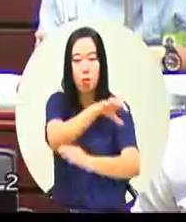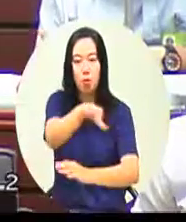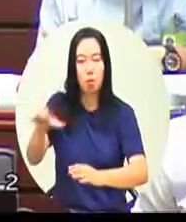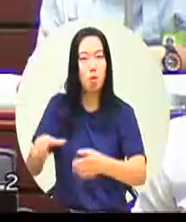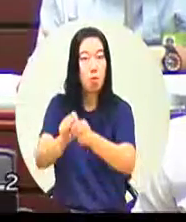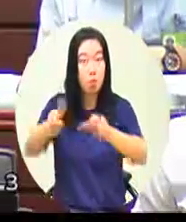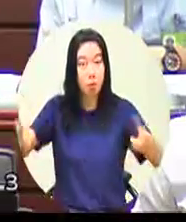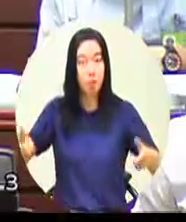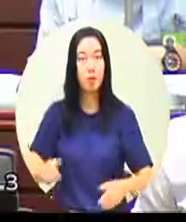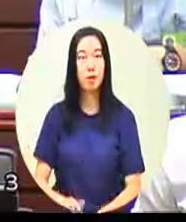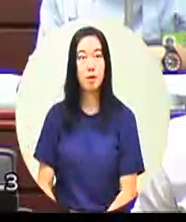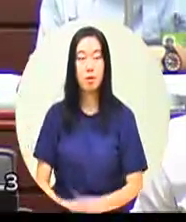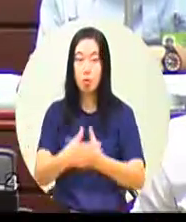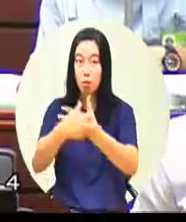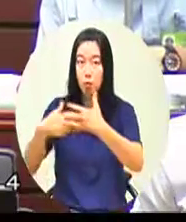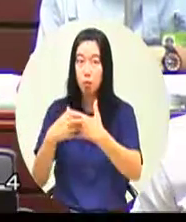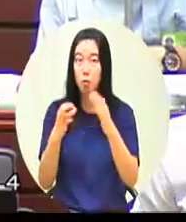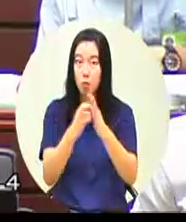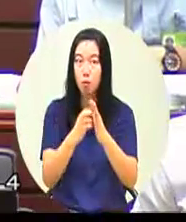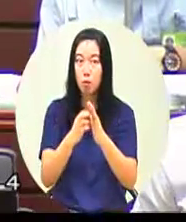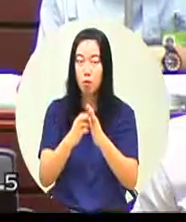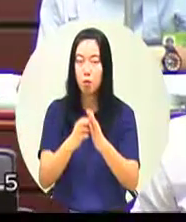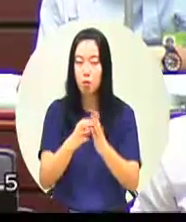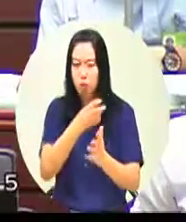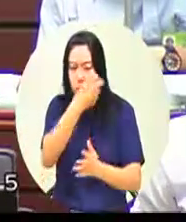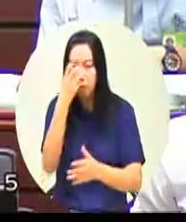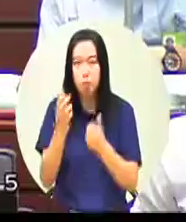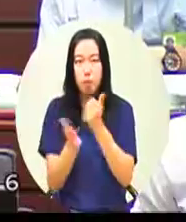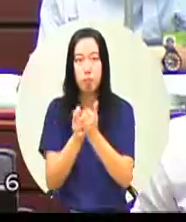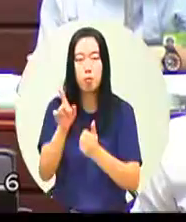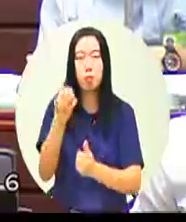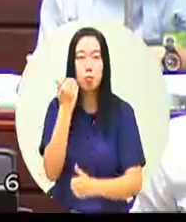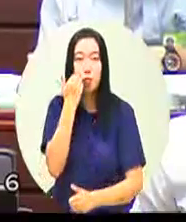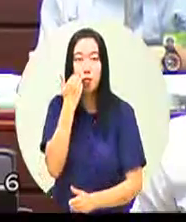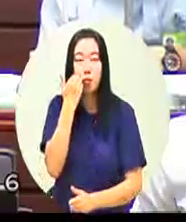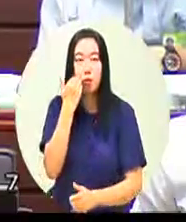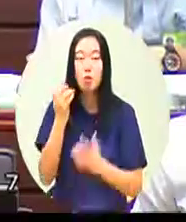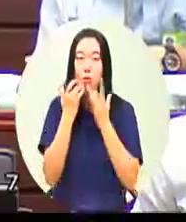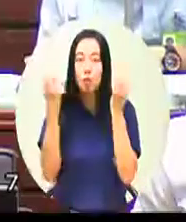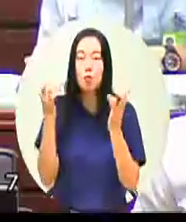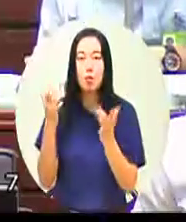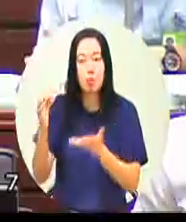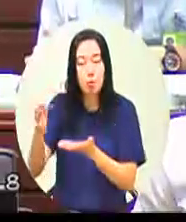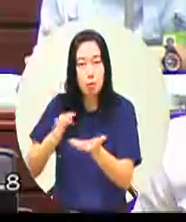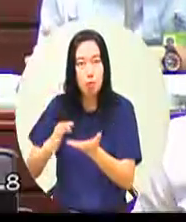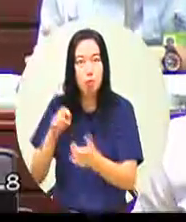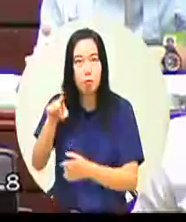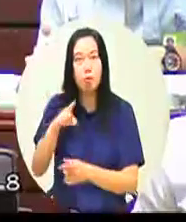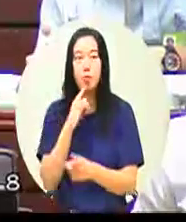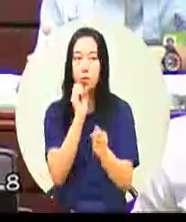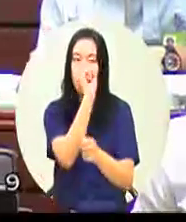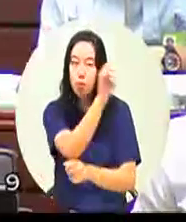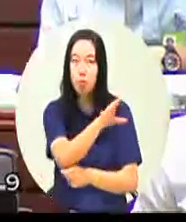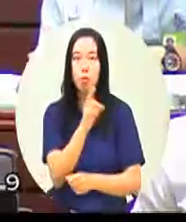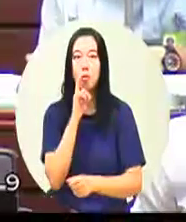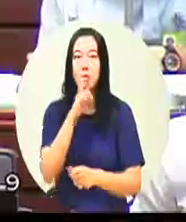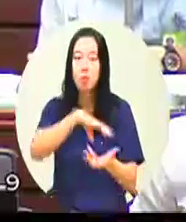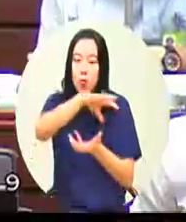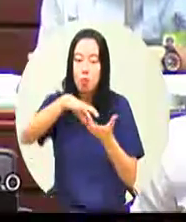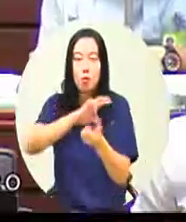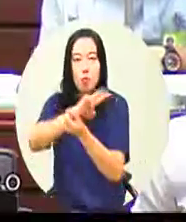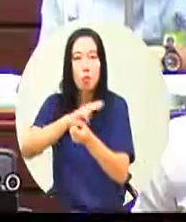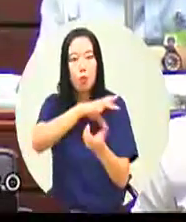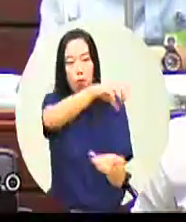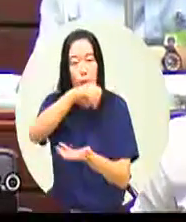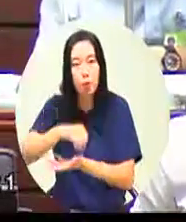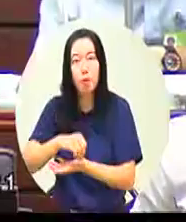卫生局查到这個，伊透过按，比如讲伊的菜贩来甲讲，讲伊这是伫分林买，还是伫其他管区买，还